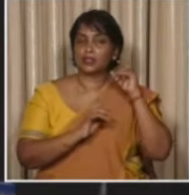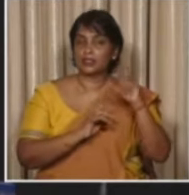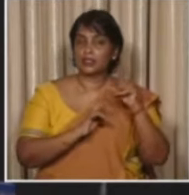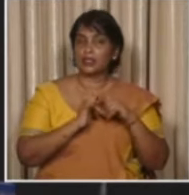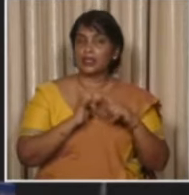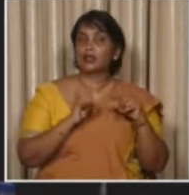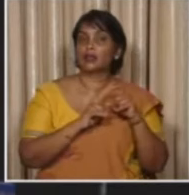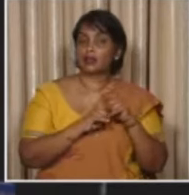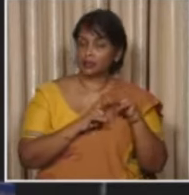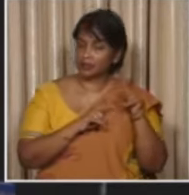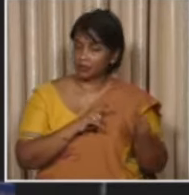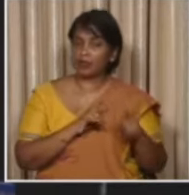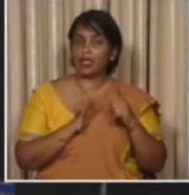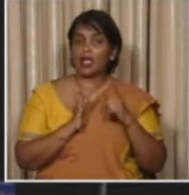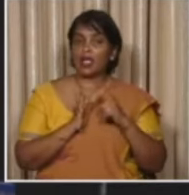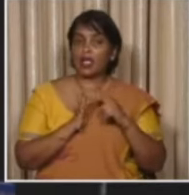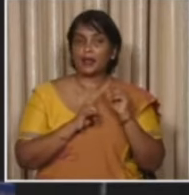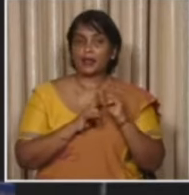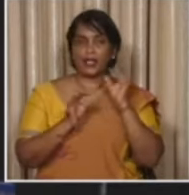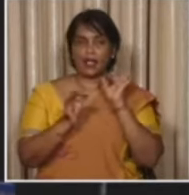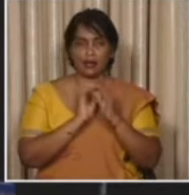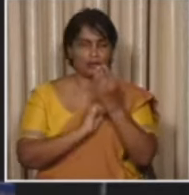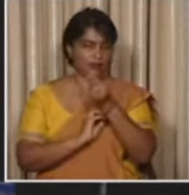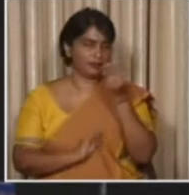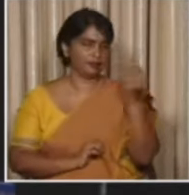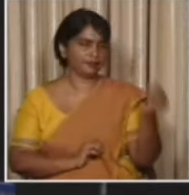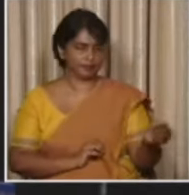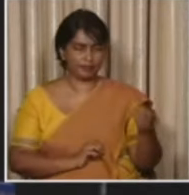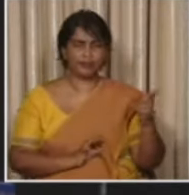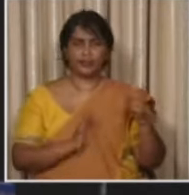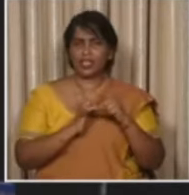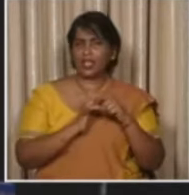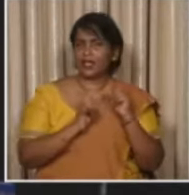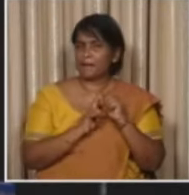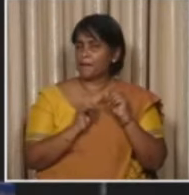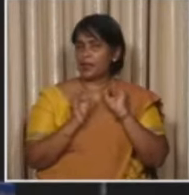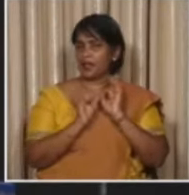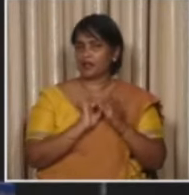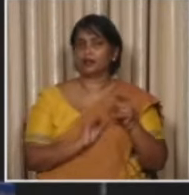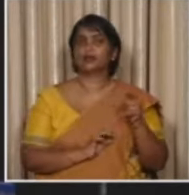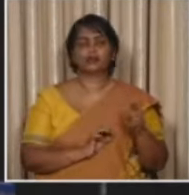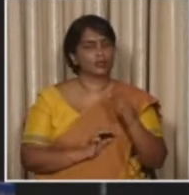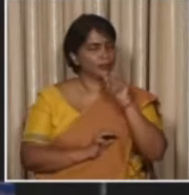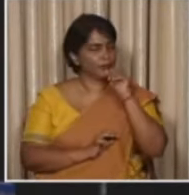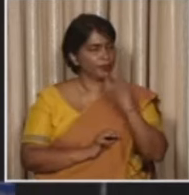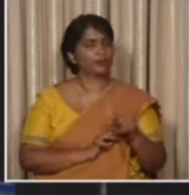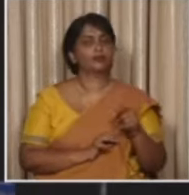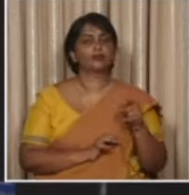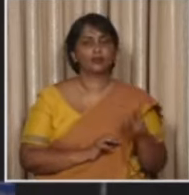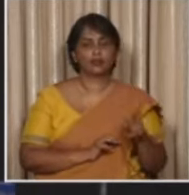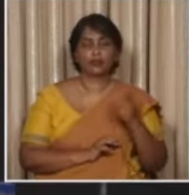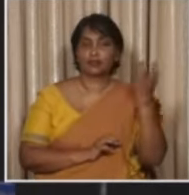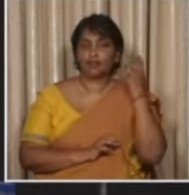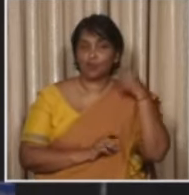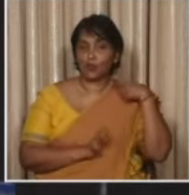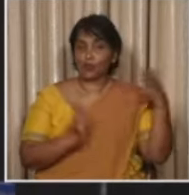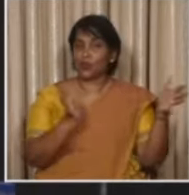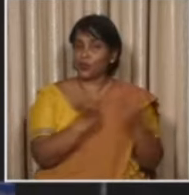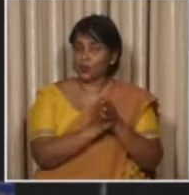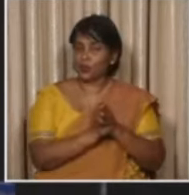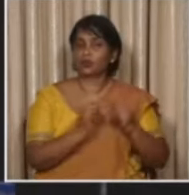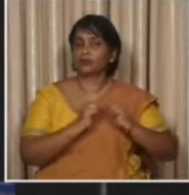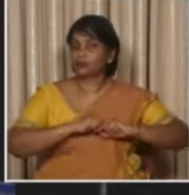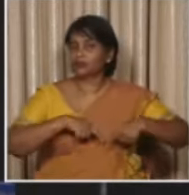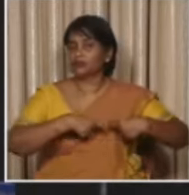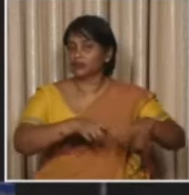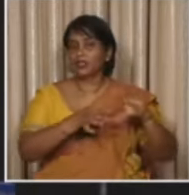දෙපාර්තමේන්තුවට IP ඇඩ්‍රස් එකක් දෙනවා. මේ IP ඇඩ්‍රස් එක පැහැදිලිවම සහරාන් එක්ක දිගින් දිගටම